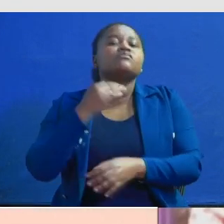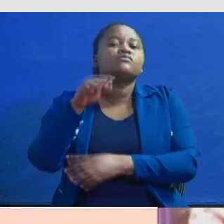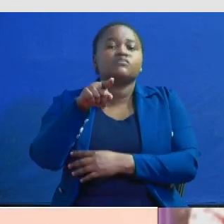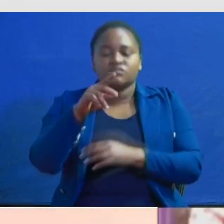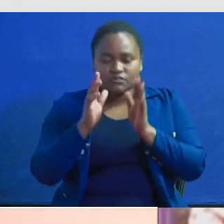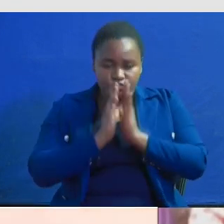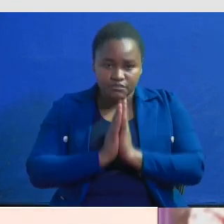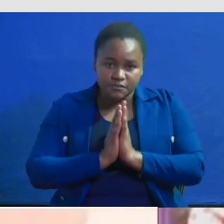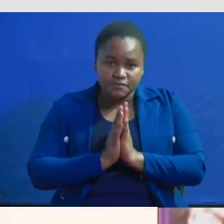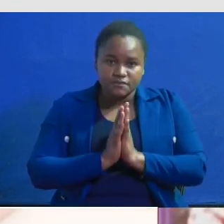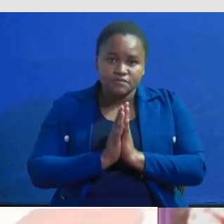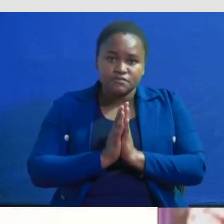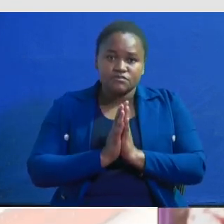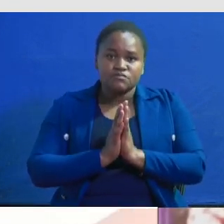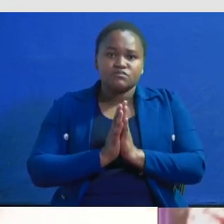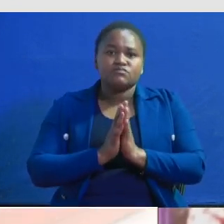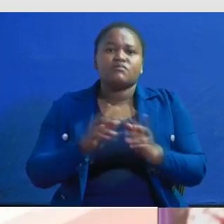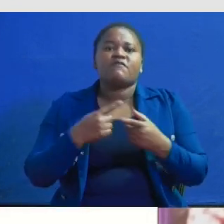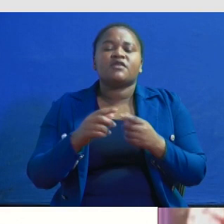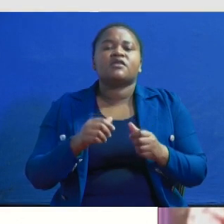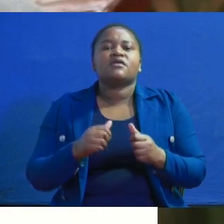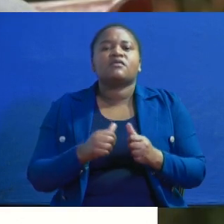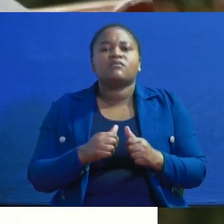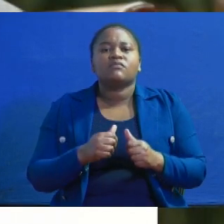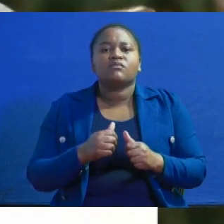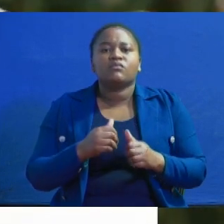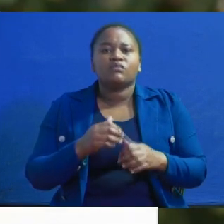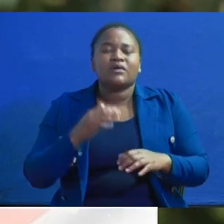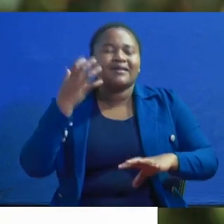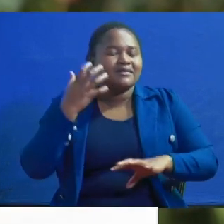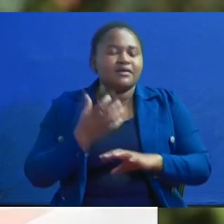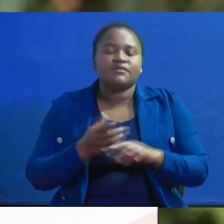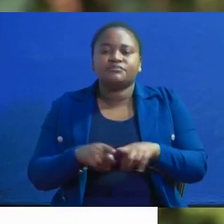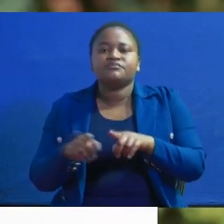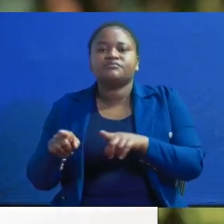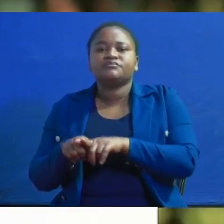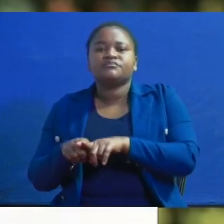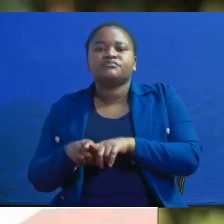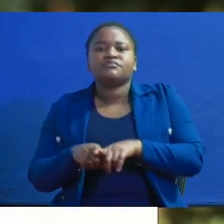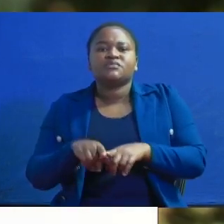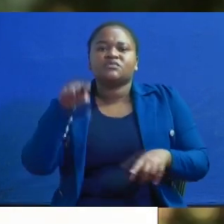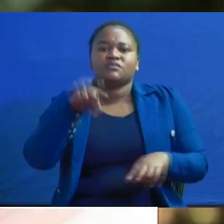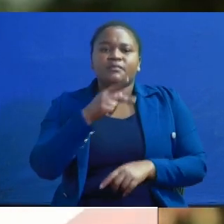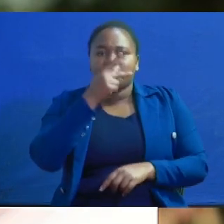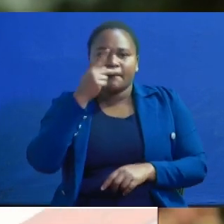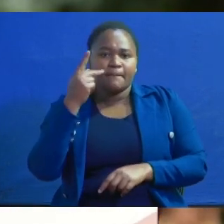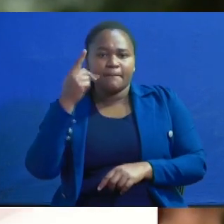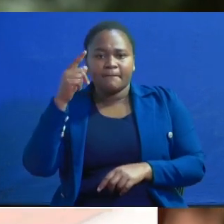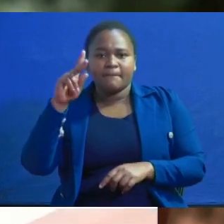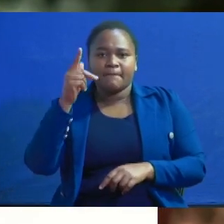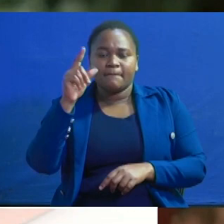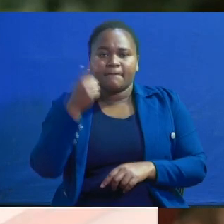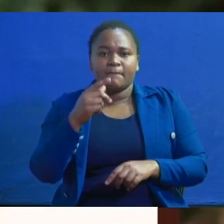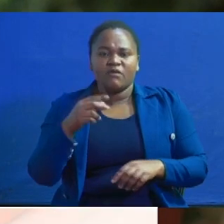you, pray. We pray earnestly, without ceasing. Aidha, Kalonzo pia lilaumu serikali ya Kenya Kwanza